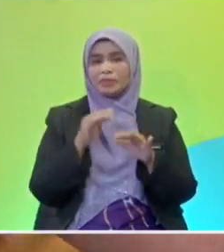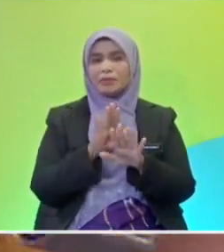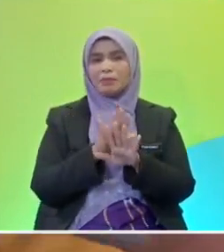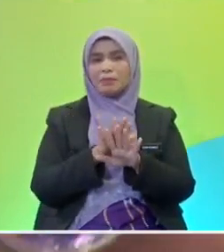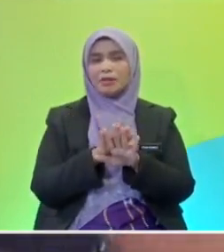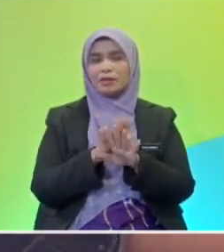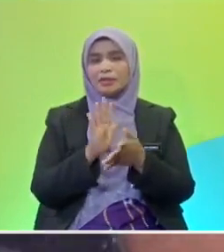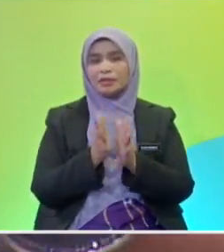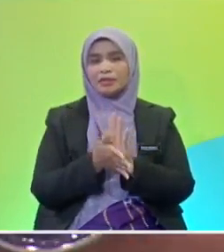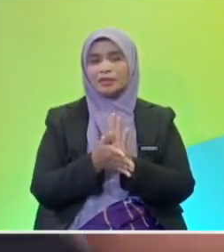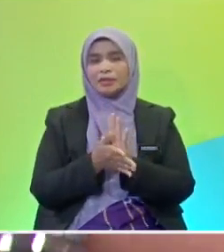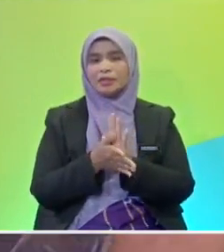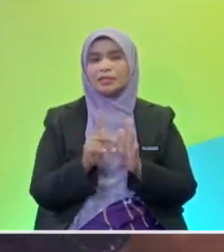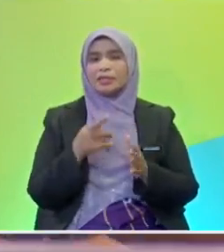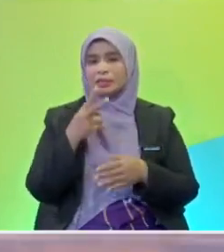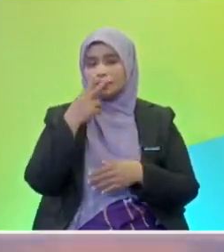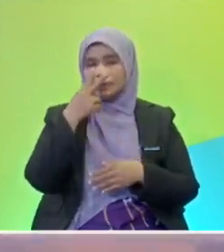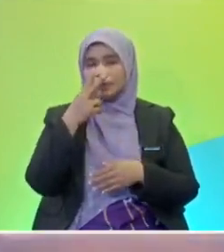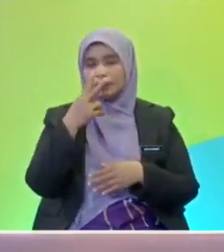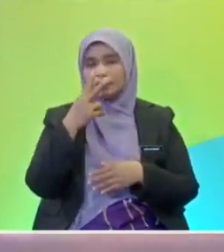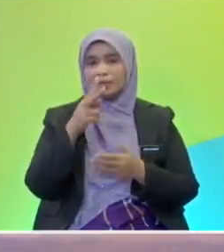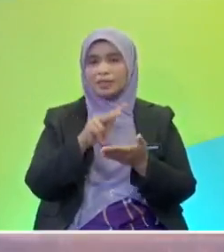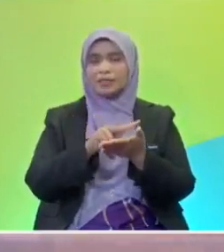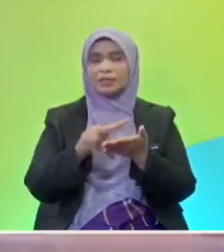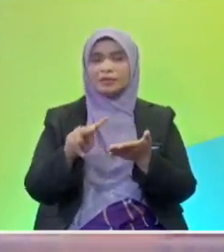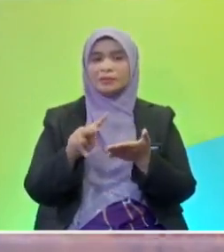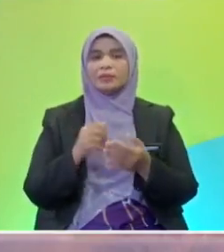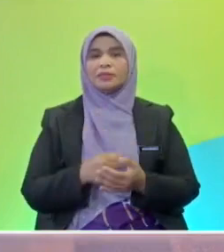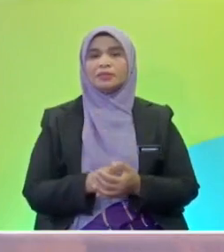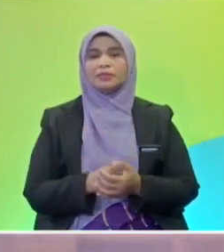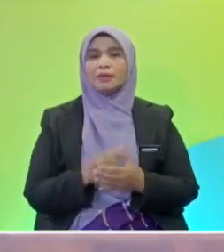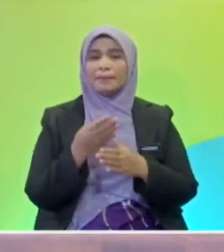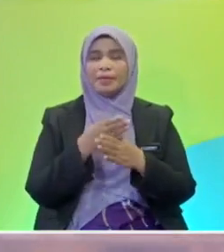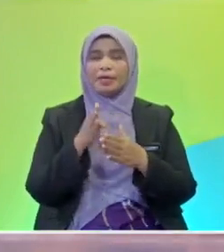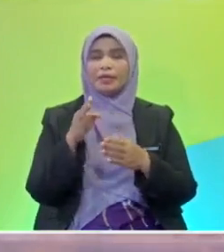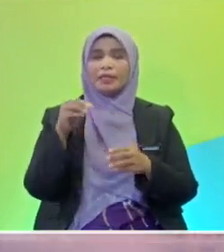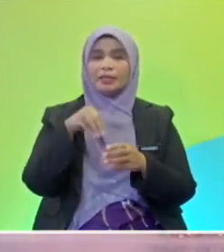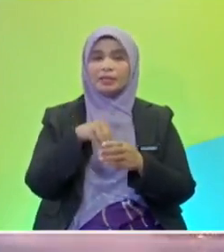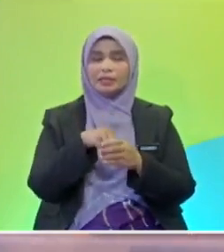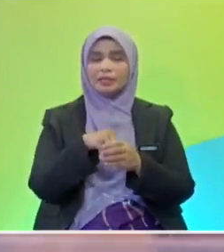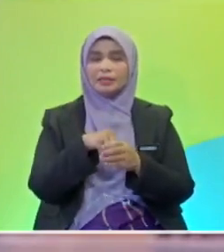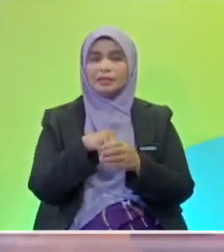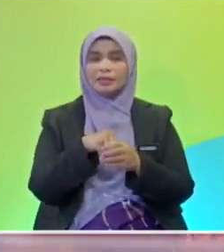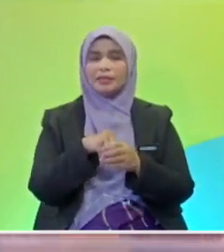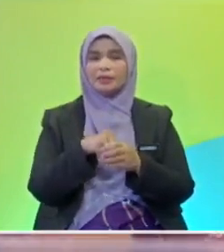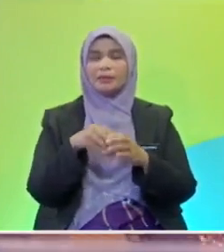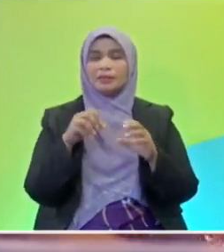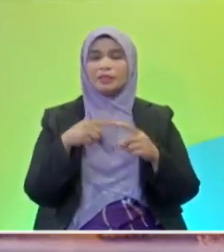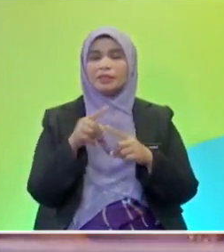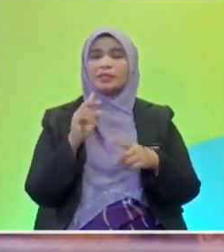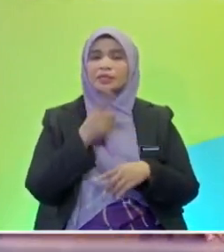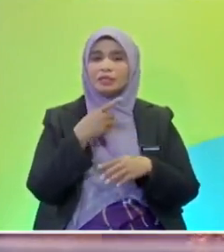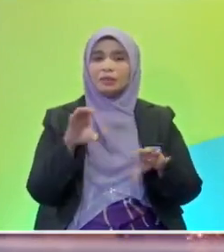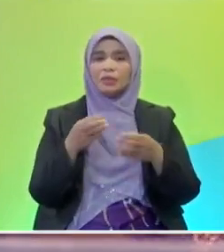gunakan kemasan instampari ataupun kita boleh gunakan jahitan Kia tapi bahagian dalam ha kita kena buat secara terbaliklah